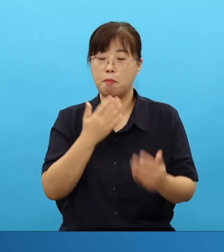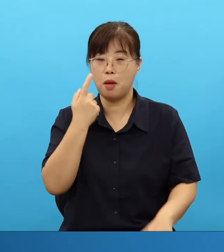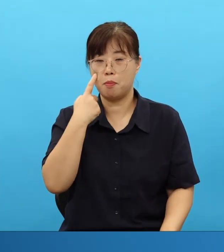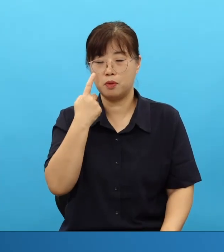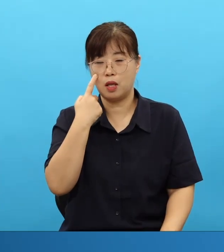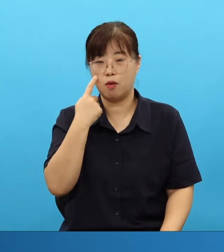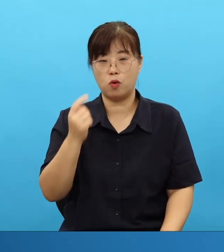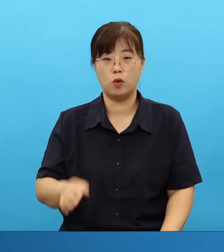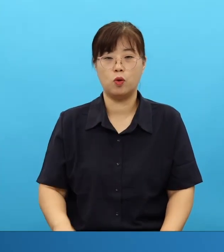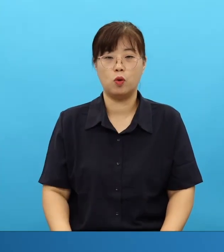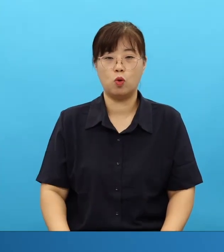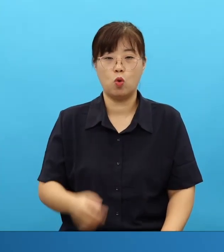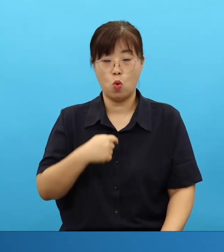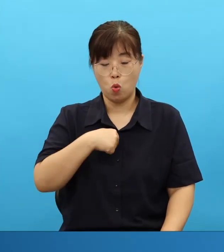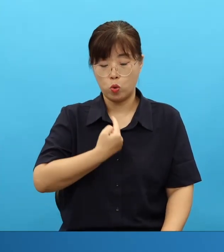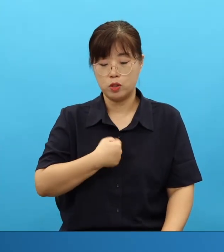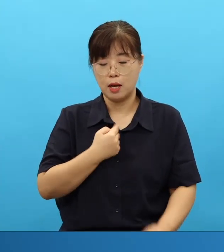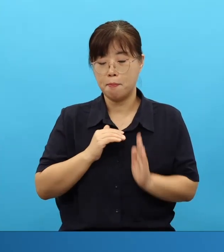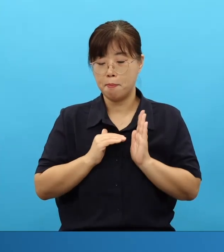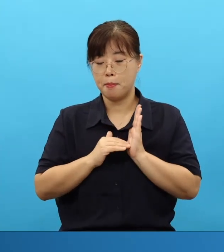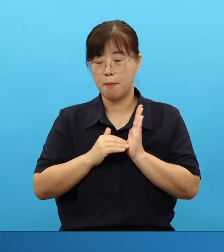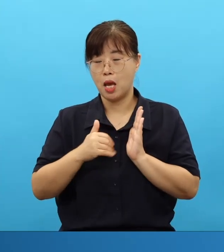시작해보세요 혼자